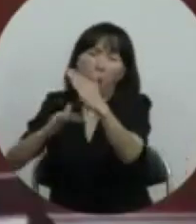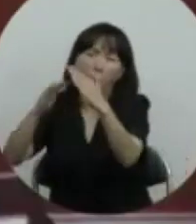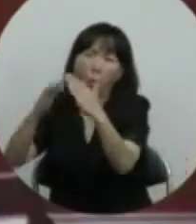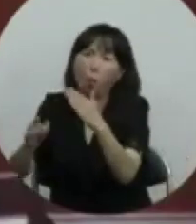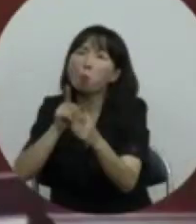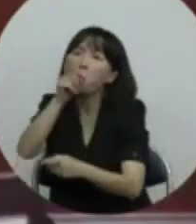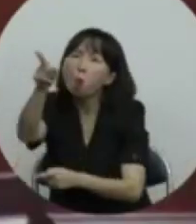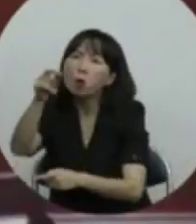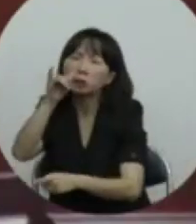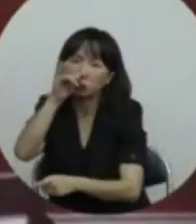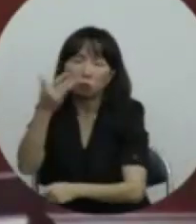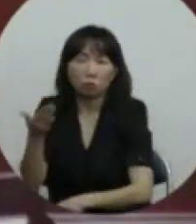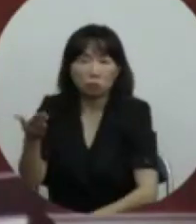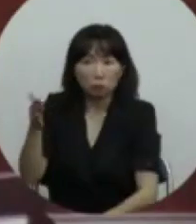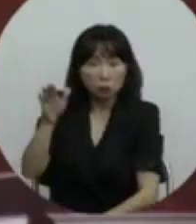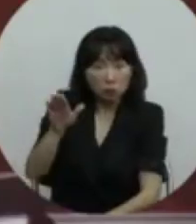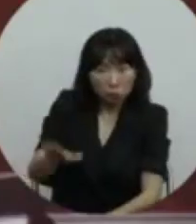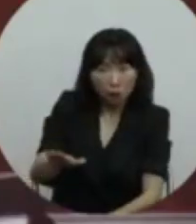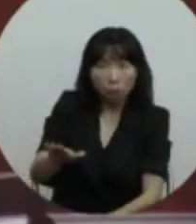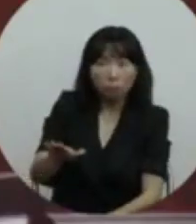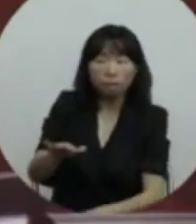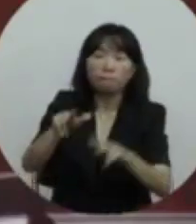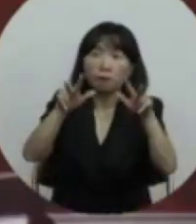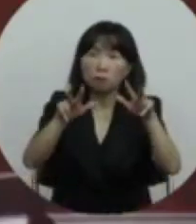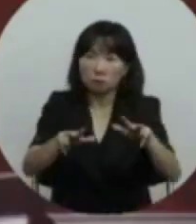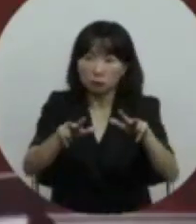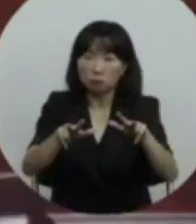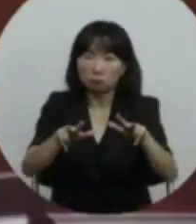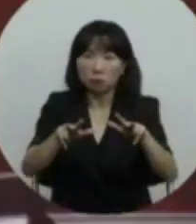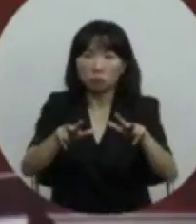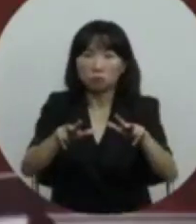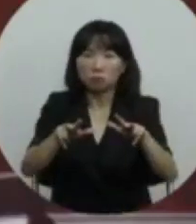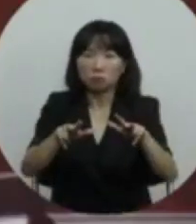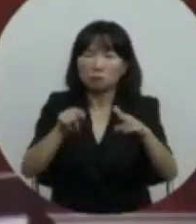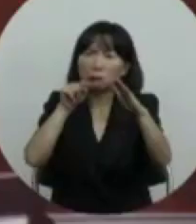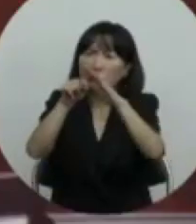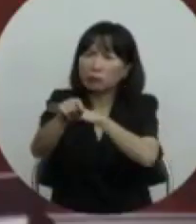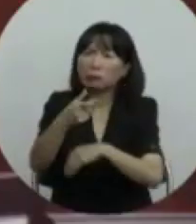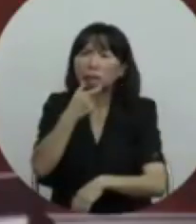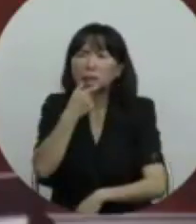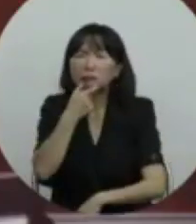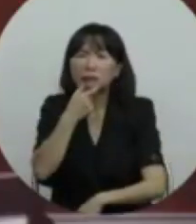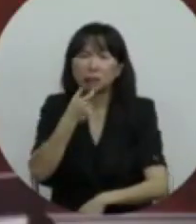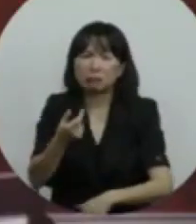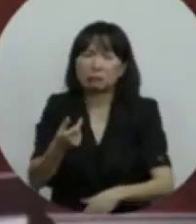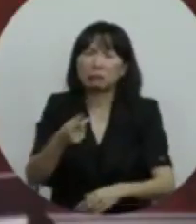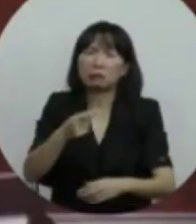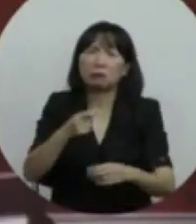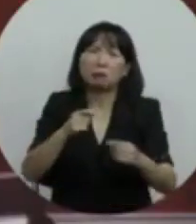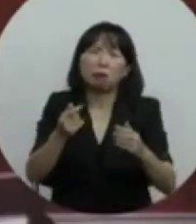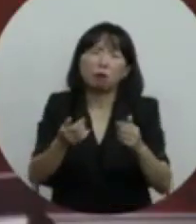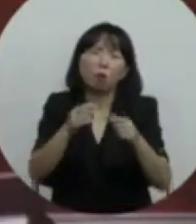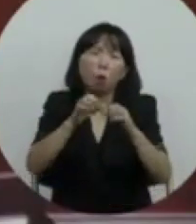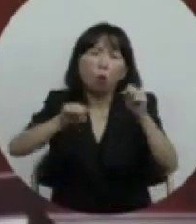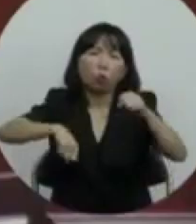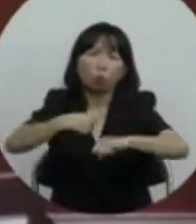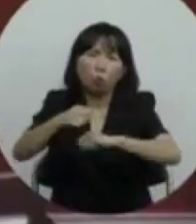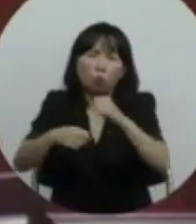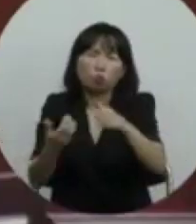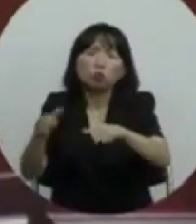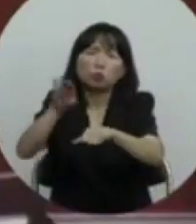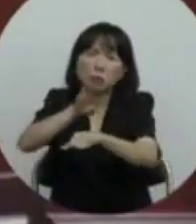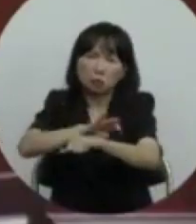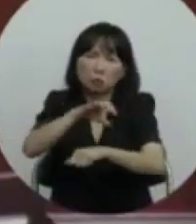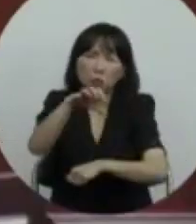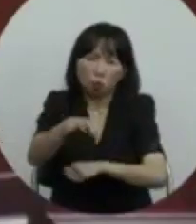응했던 것입니다. 그러나 지금 이곳은 가기조차 꺼려지는 반려동물